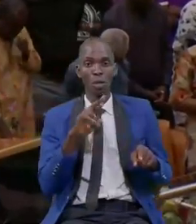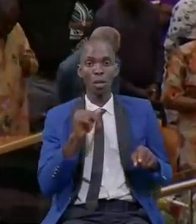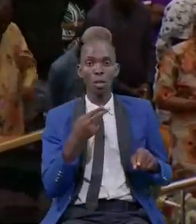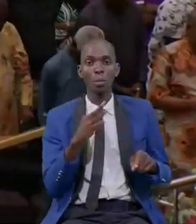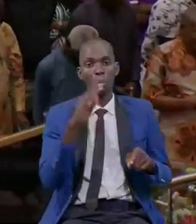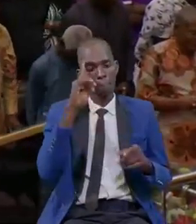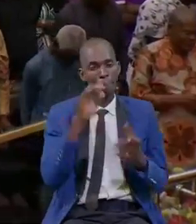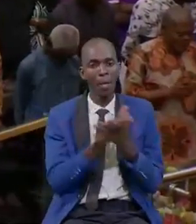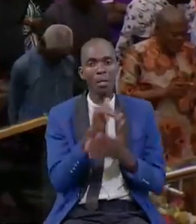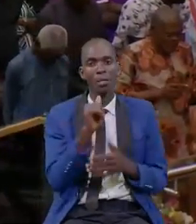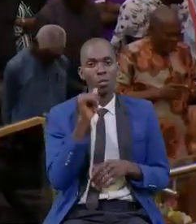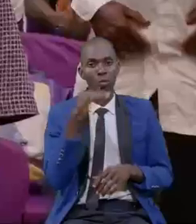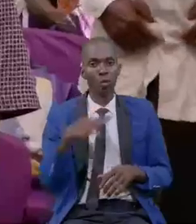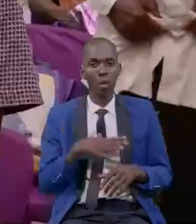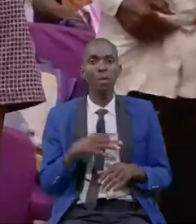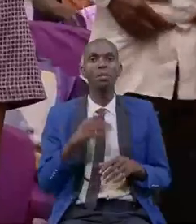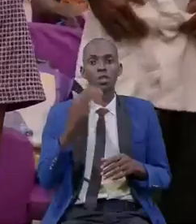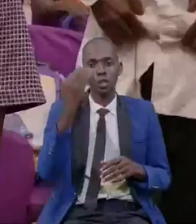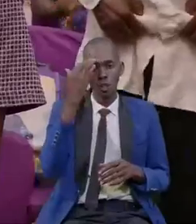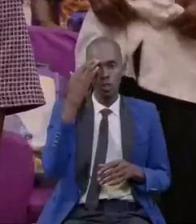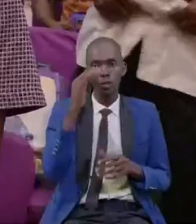Elle savait que le jugement vient